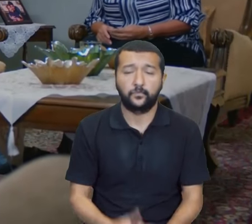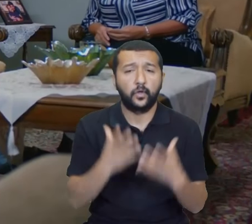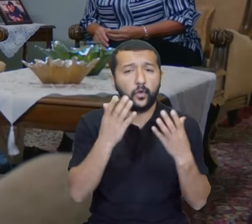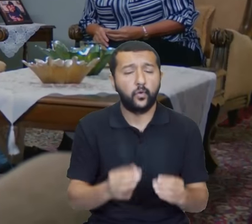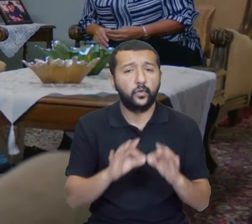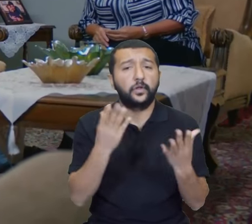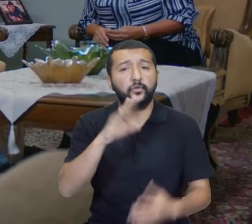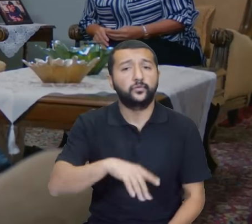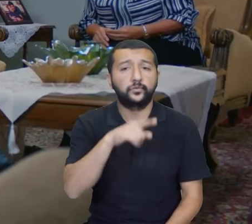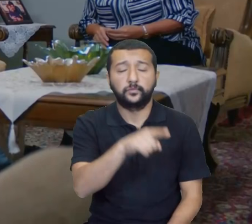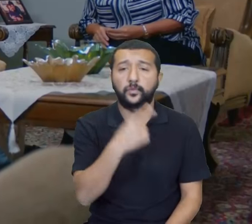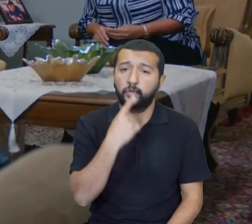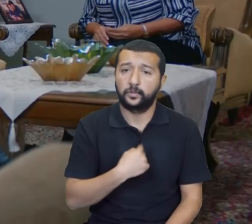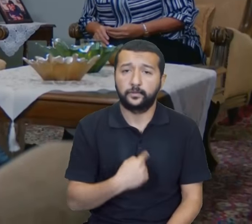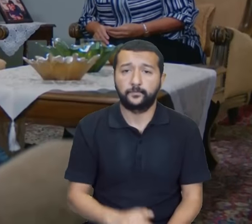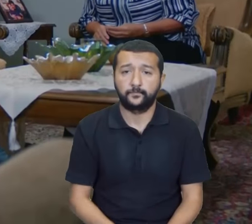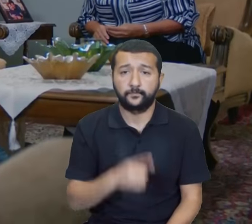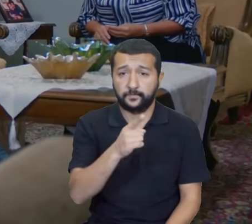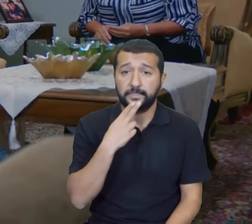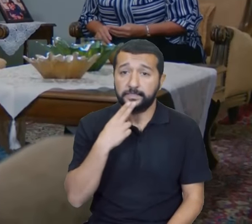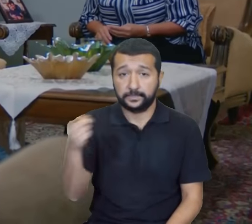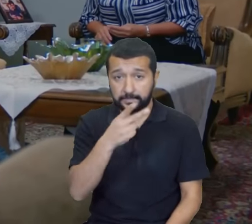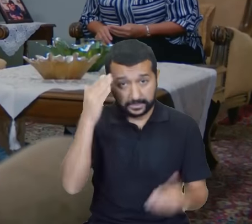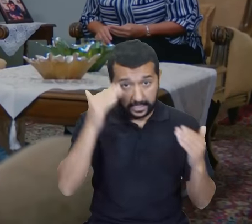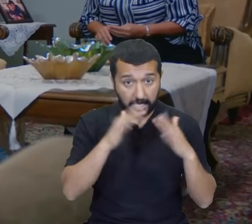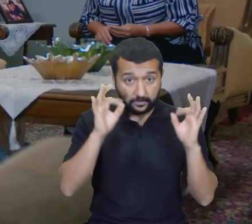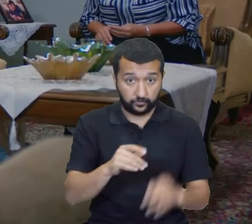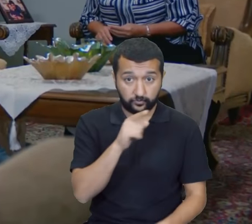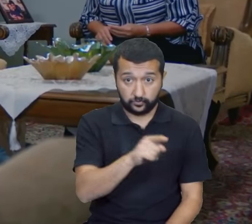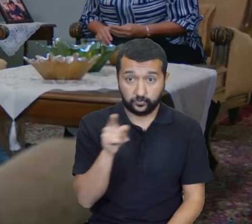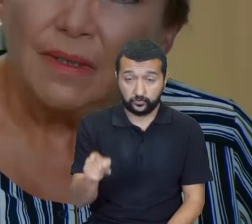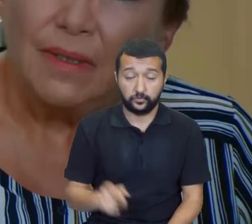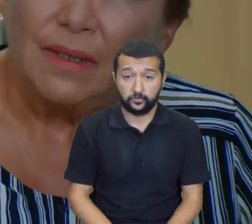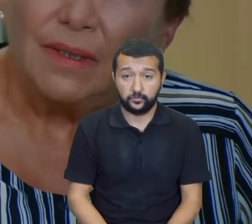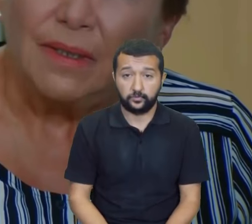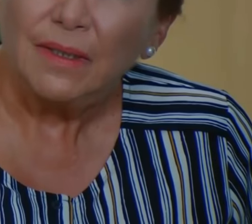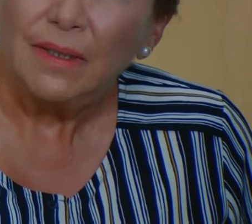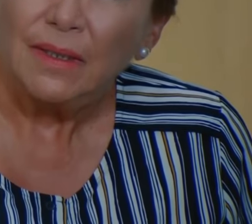Ne oldu be çocuğum? Ha, Itır'la mı anlaşamıyorsunuz?